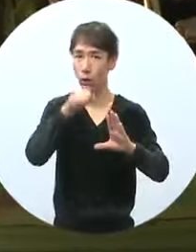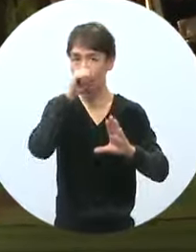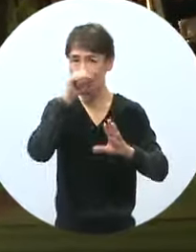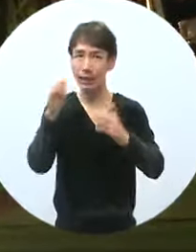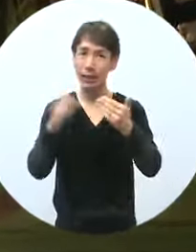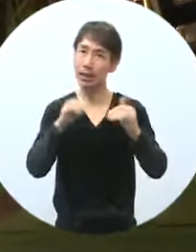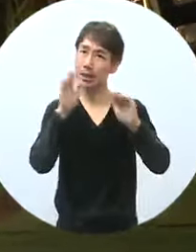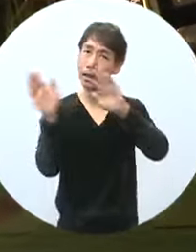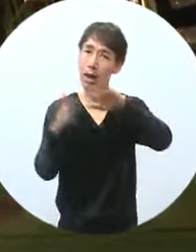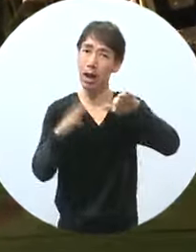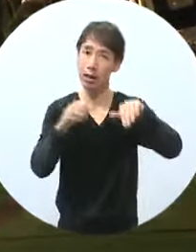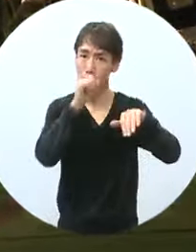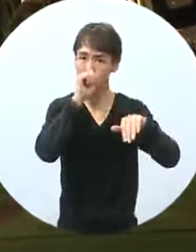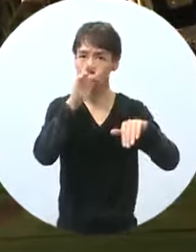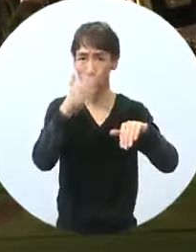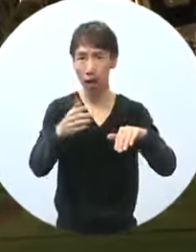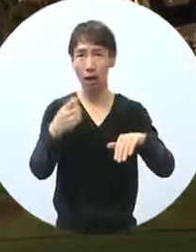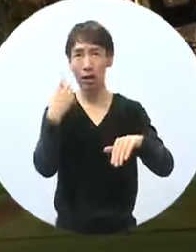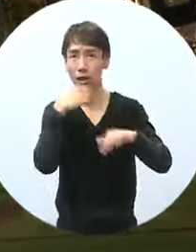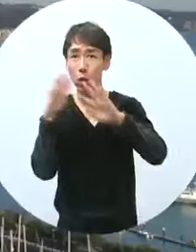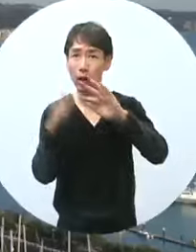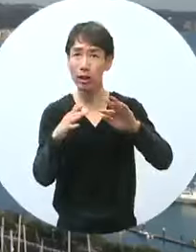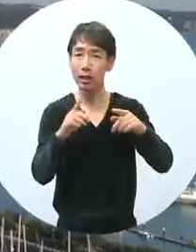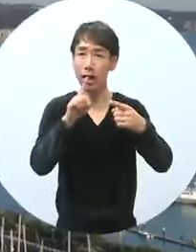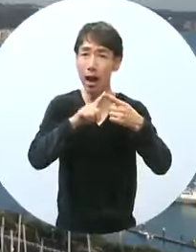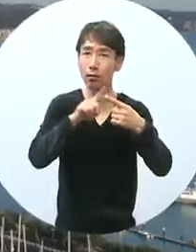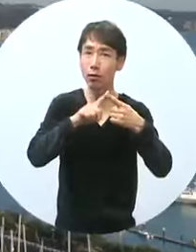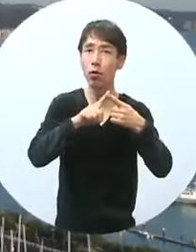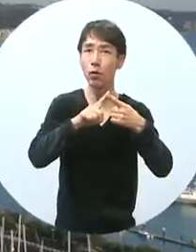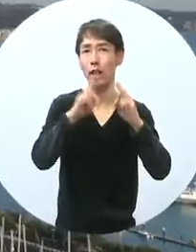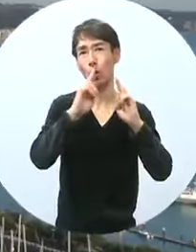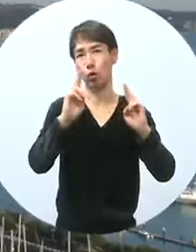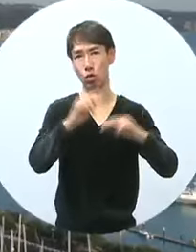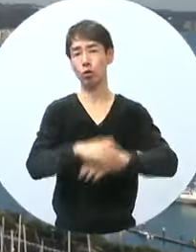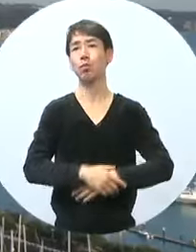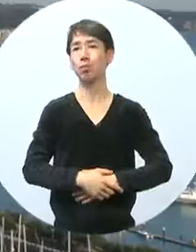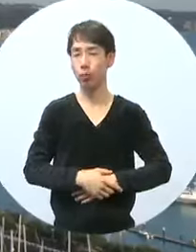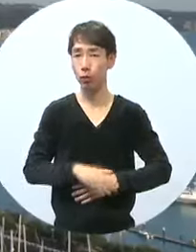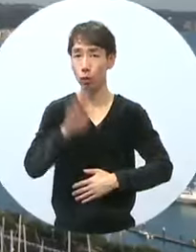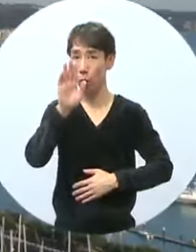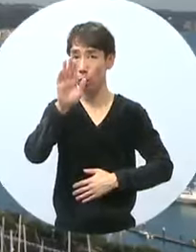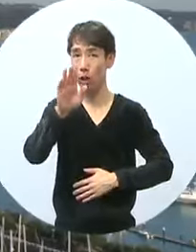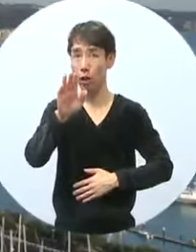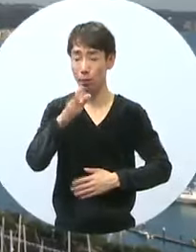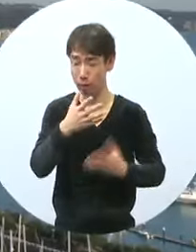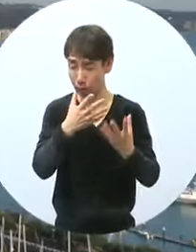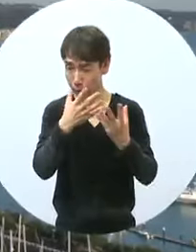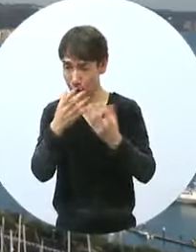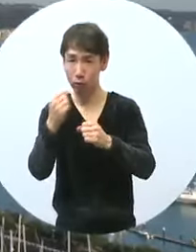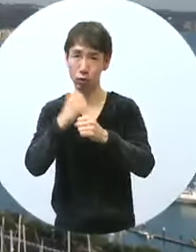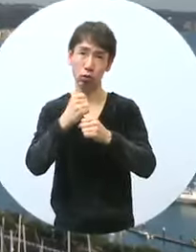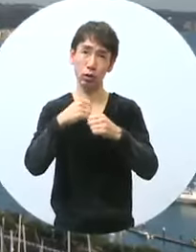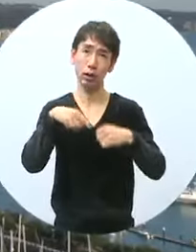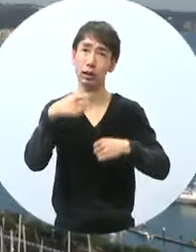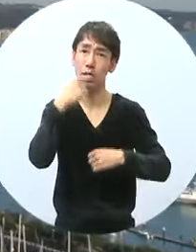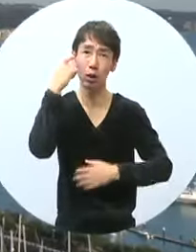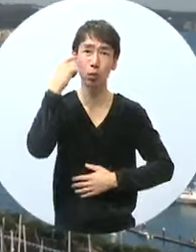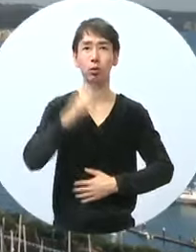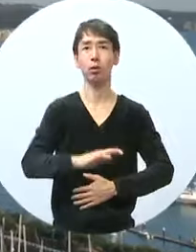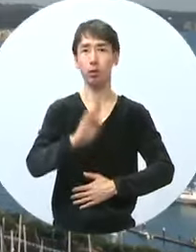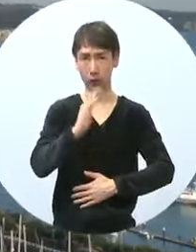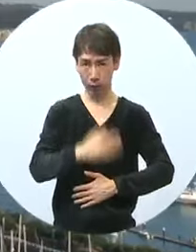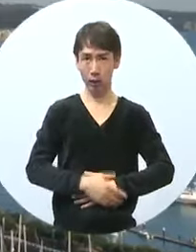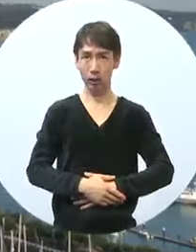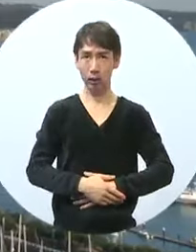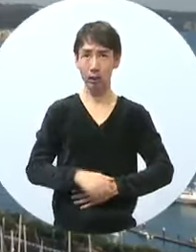風というのかな、こういう潮風の中にぴったり合うような曲をですね、これからもたくさん作っていきたいと思いますし、